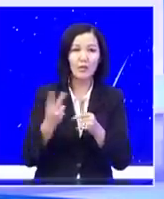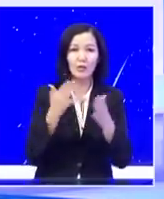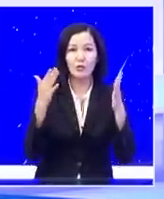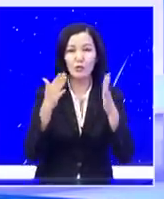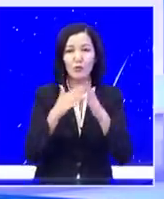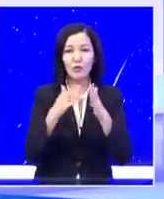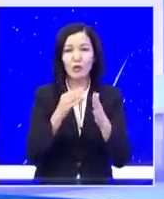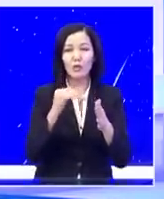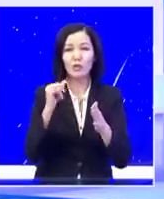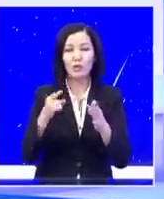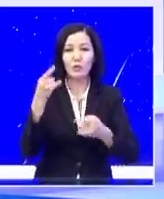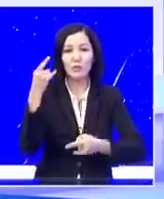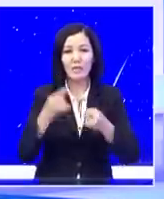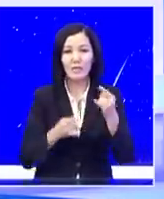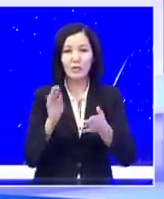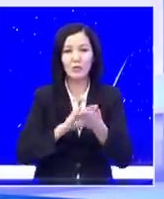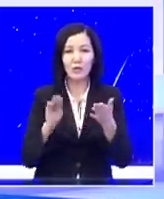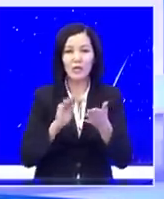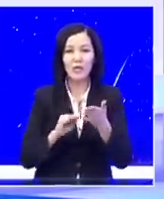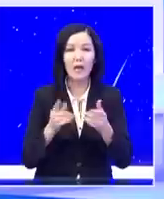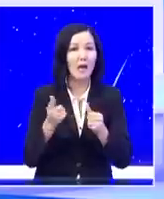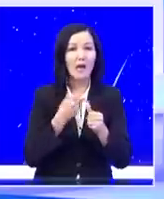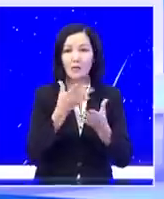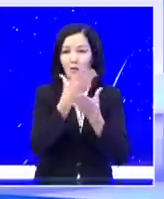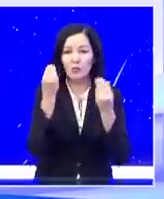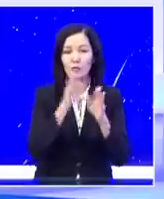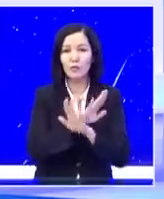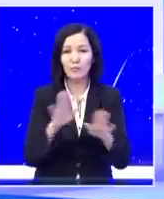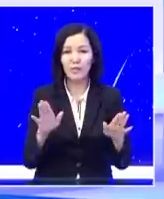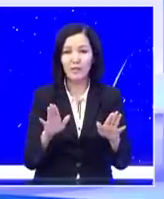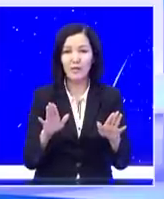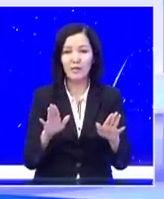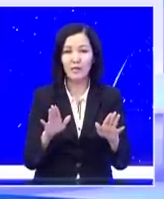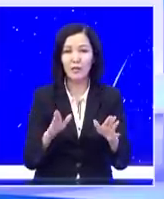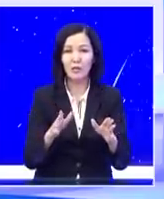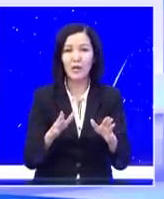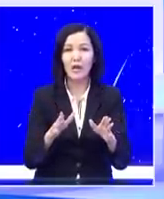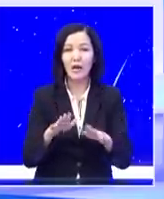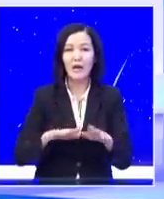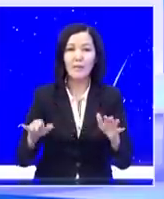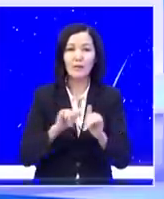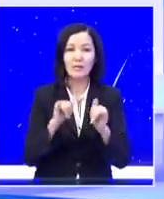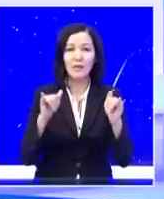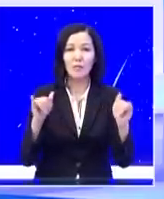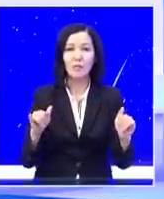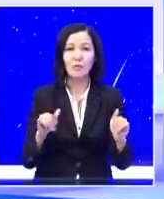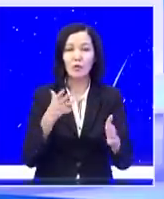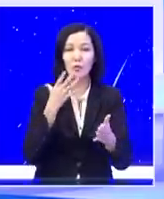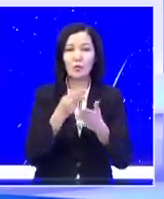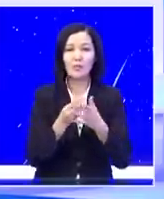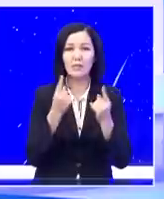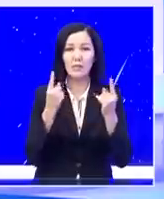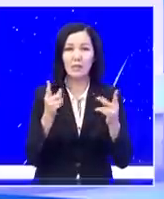санаған Жетісу телеарнасы журналистің атын өшірмейді. Өйткені аймақтық арнаның өсіп өркендеуіне оның